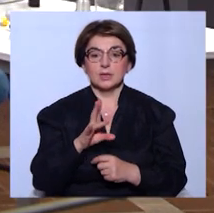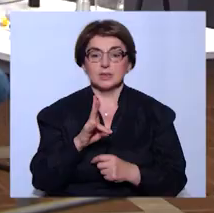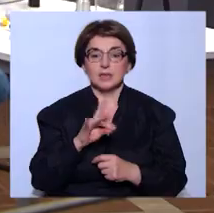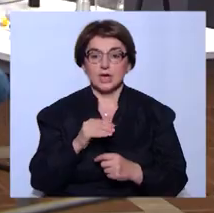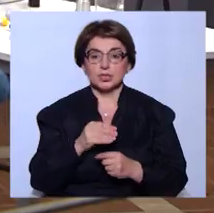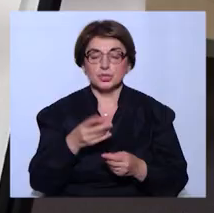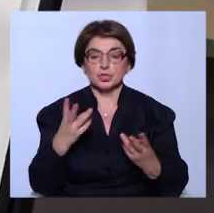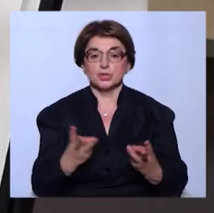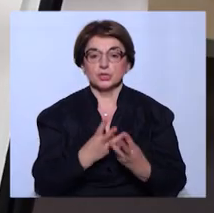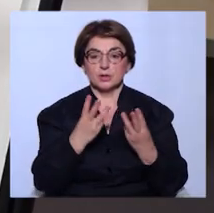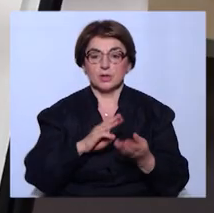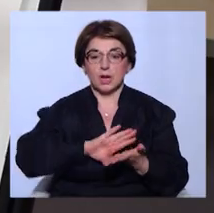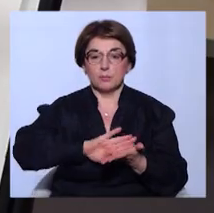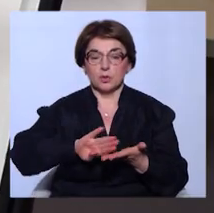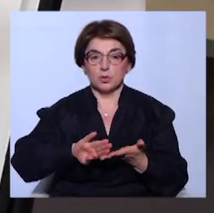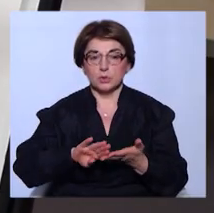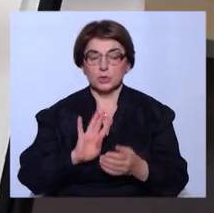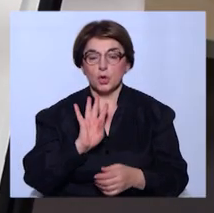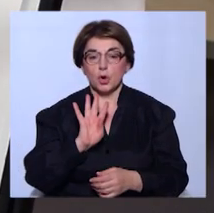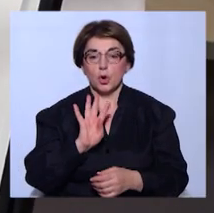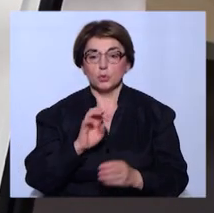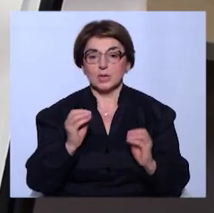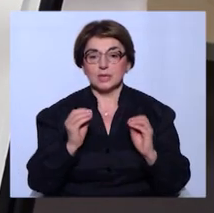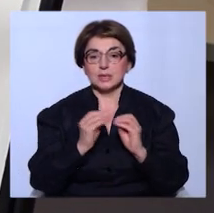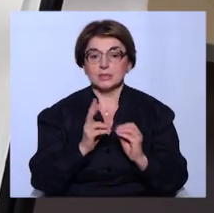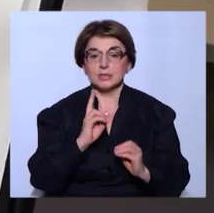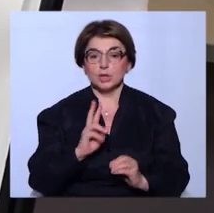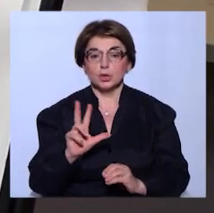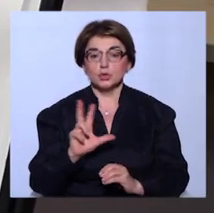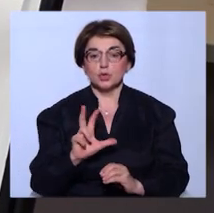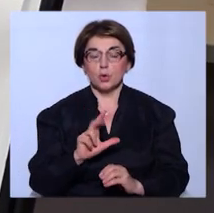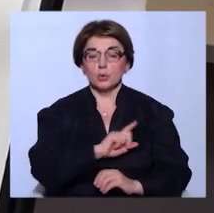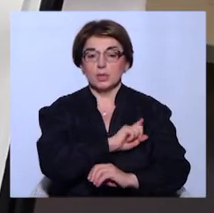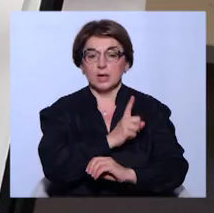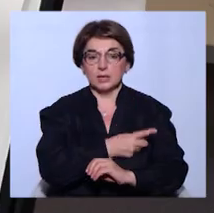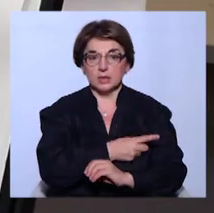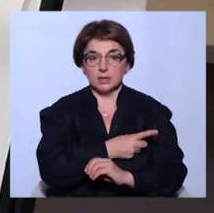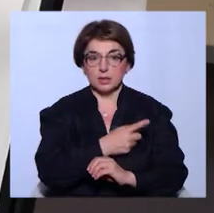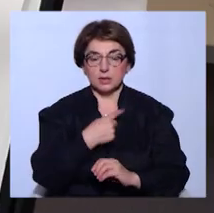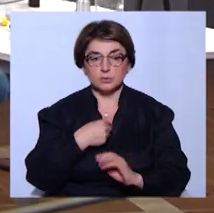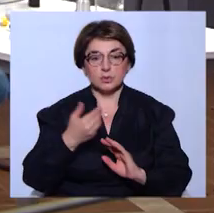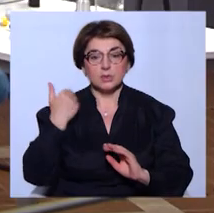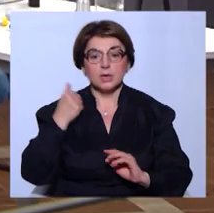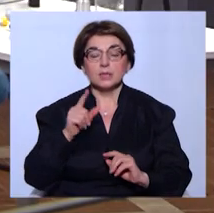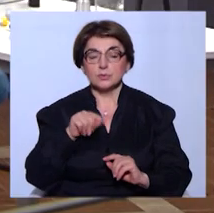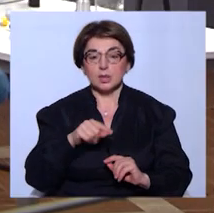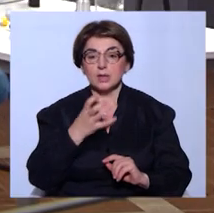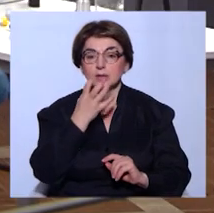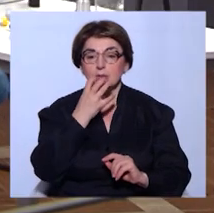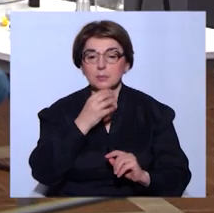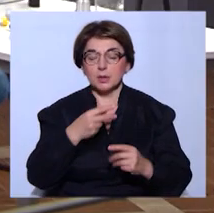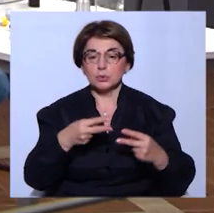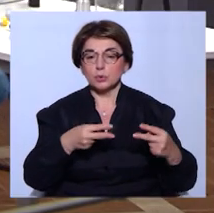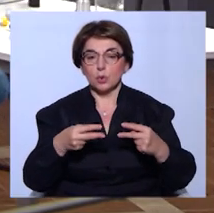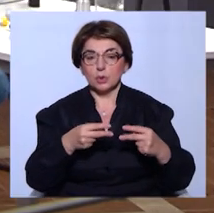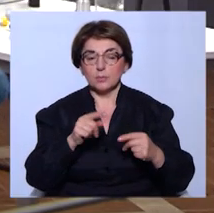ნახშირის დაწვისას გამოიყოფა 410 კილოჯოული ენერგია. ჩვენ გავიარეთ თერმოქიმიური ტოლობები